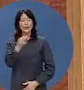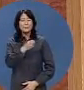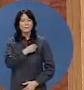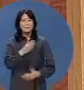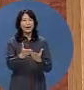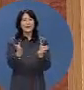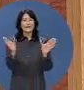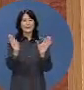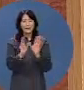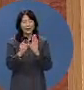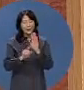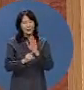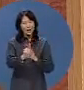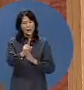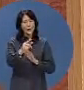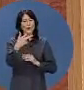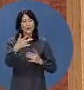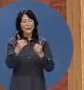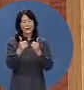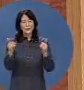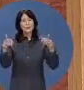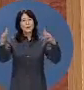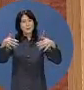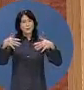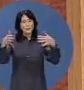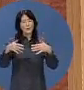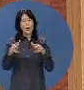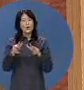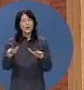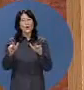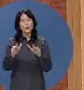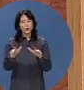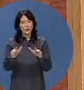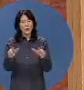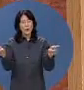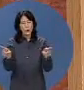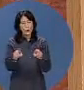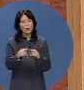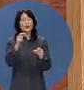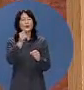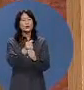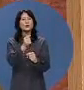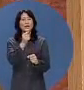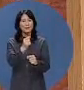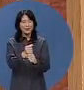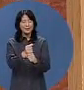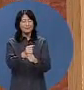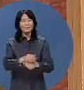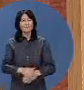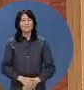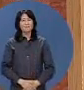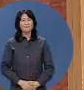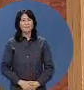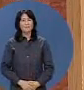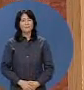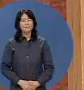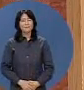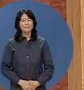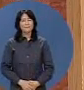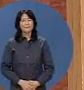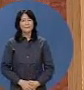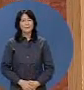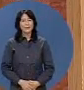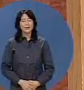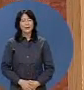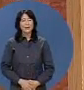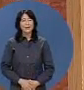各種団体の代表や公募市民と行政との共同で作り上げたものです。またその